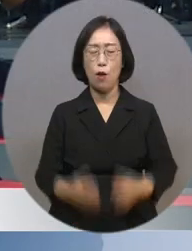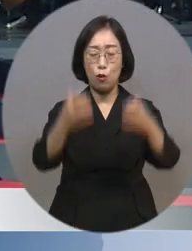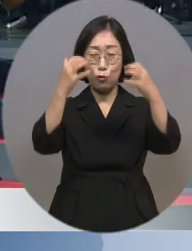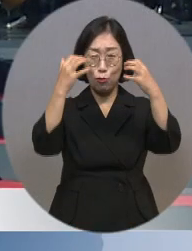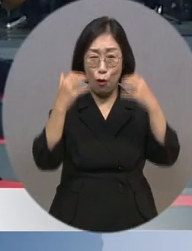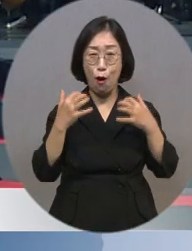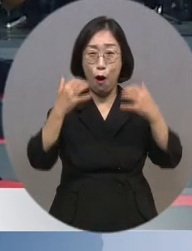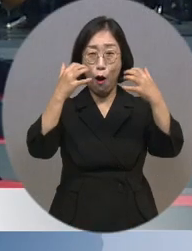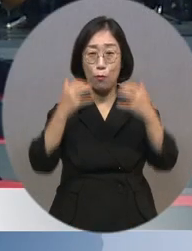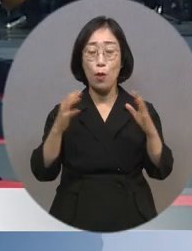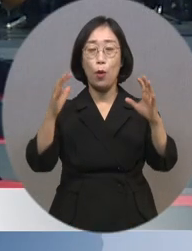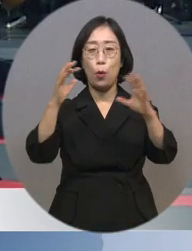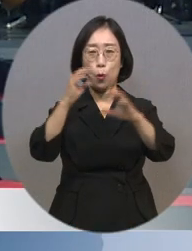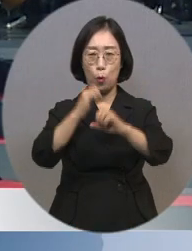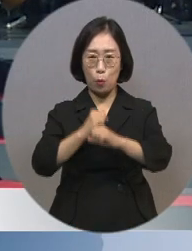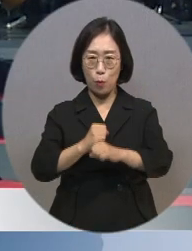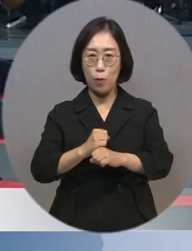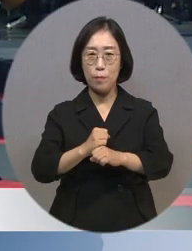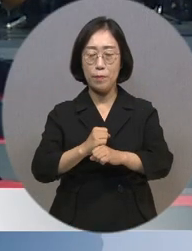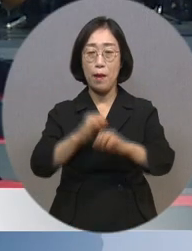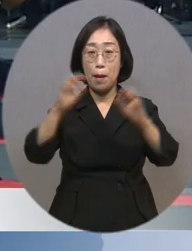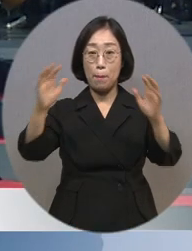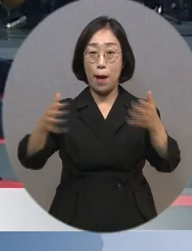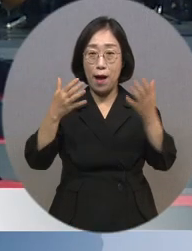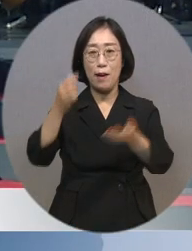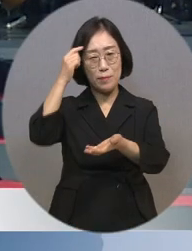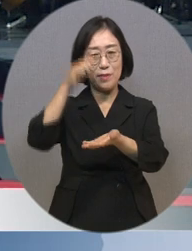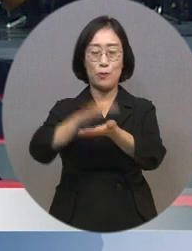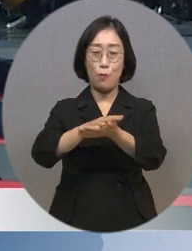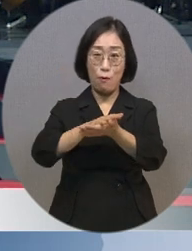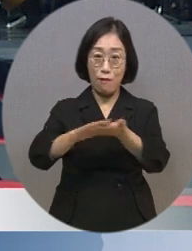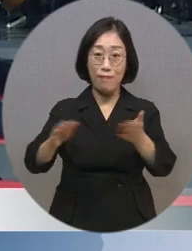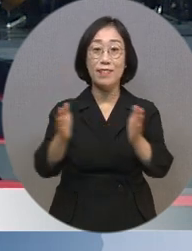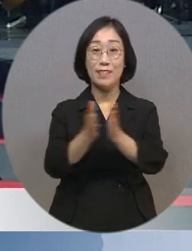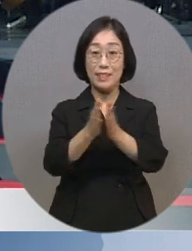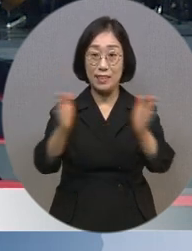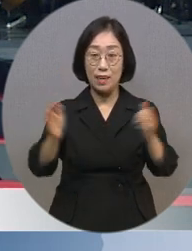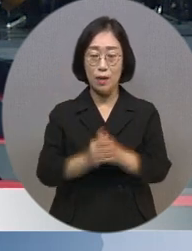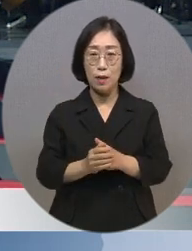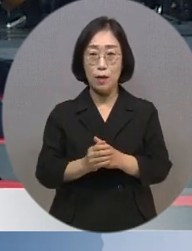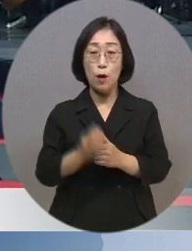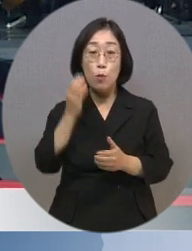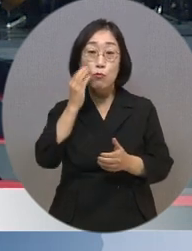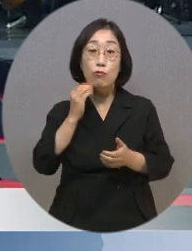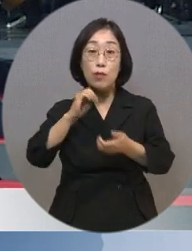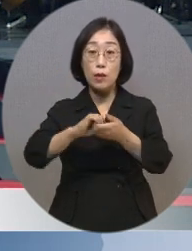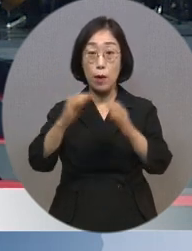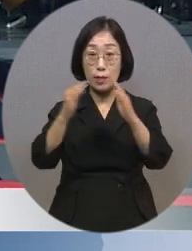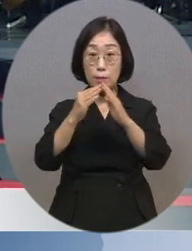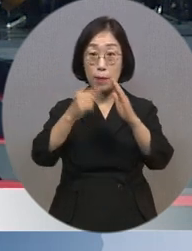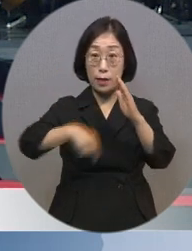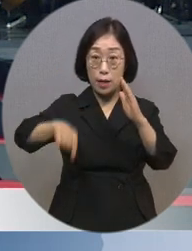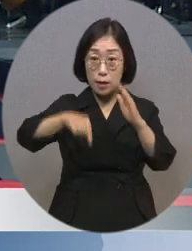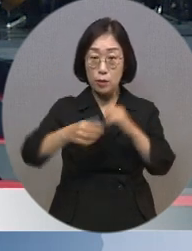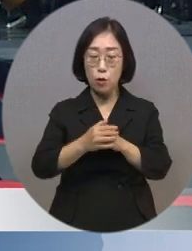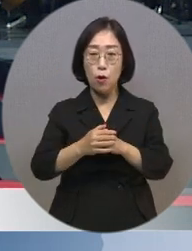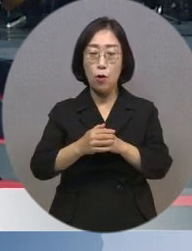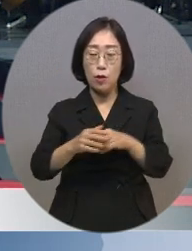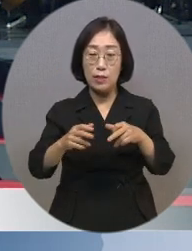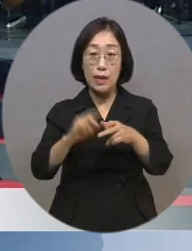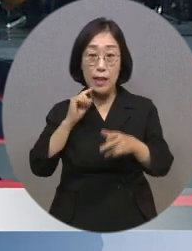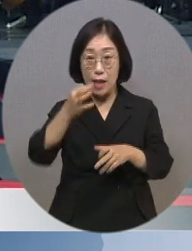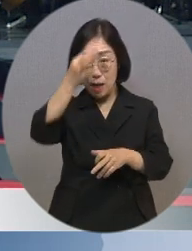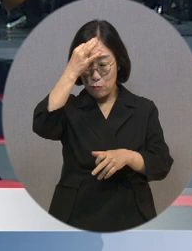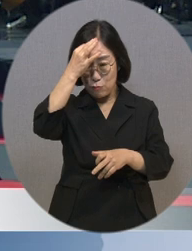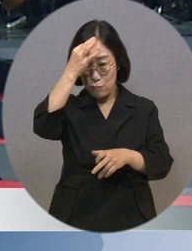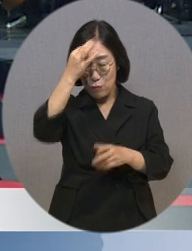무더웠던 더위가 가시고 푸른 가을 바람이 불어오고 있는데요. 최근 청와대에서 국내 최대 장애예술 행사인